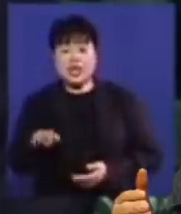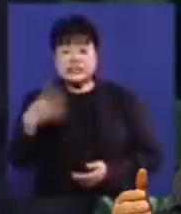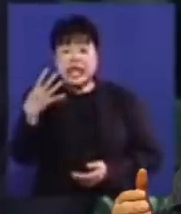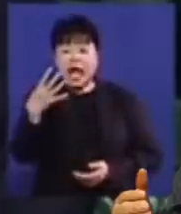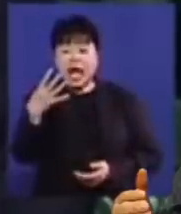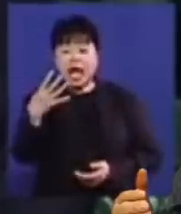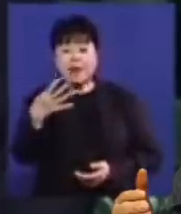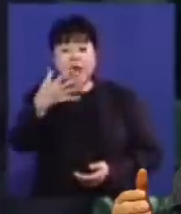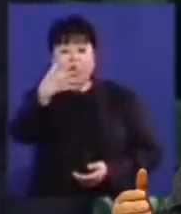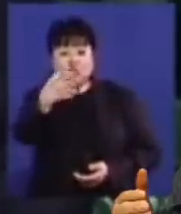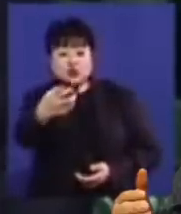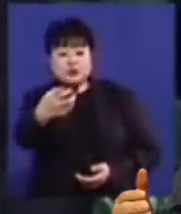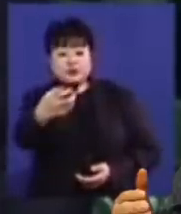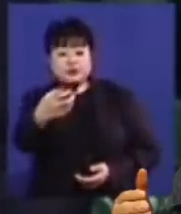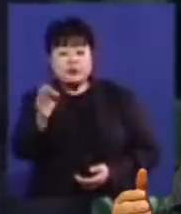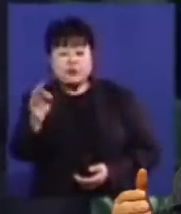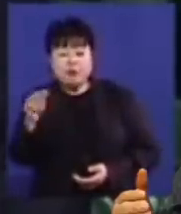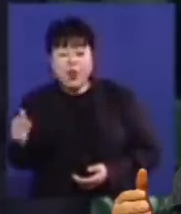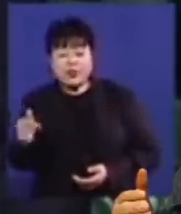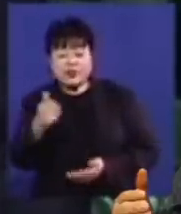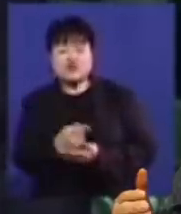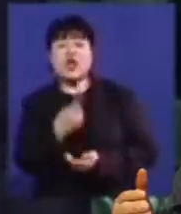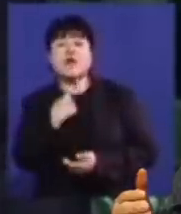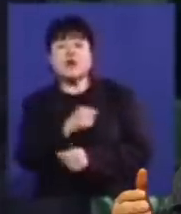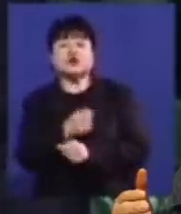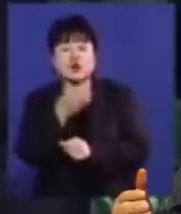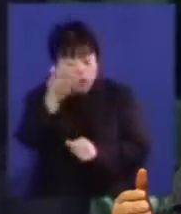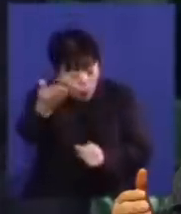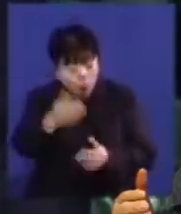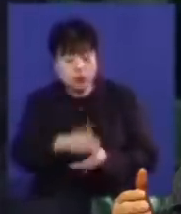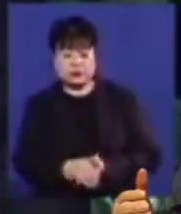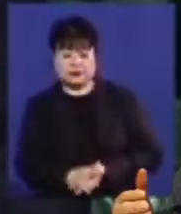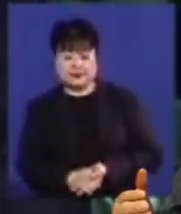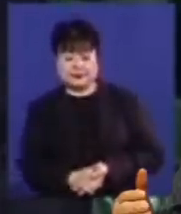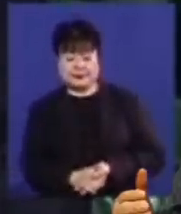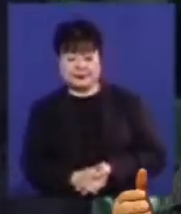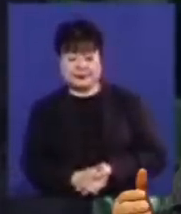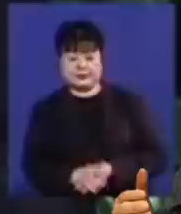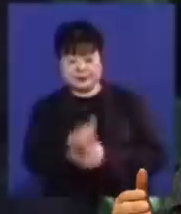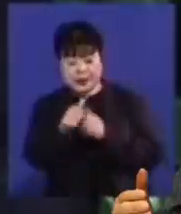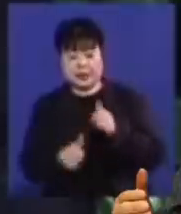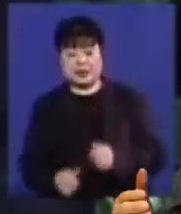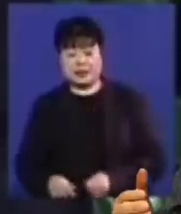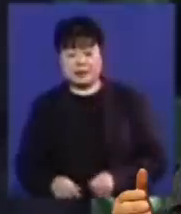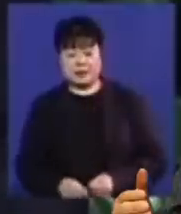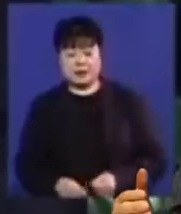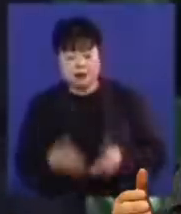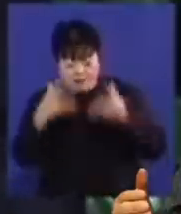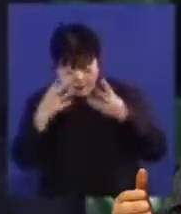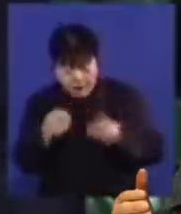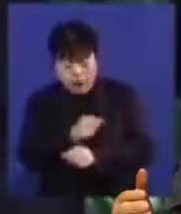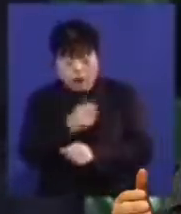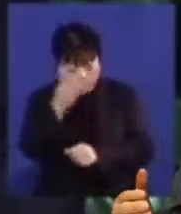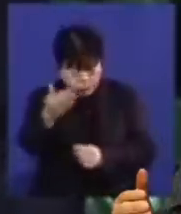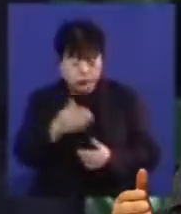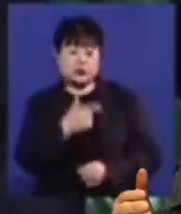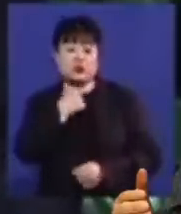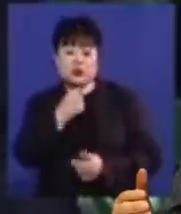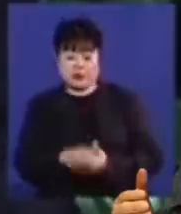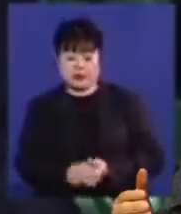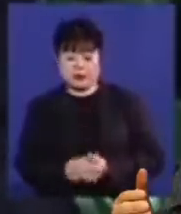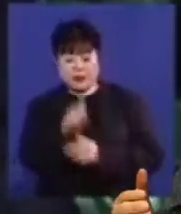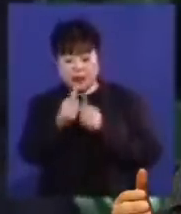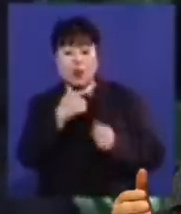490번 죄를 짓고도 용서해 달라면 용서해 주라고 말하는 것입니다. 그러면 하나님은 한없이 용서하기를 원하는 것입니다.